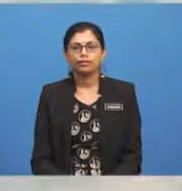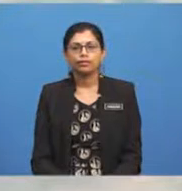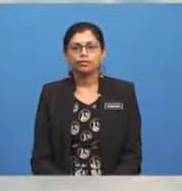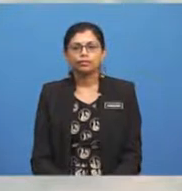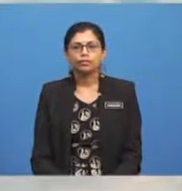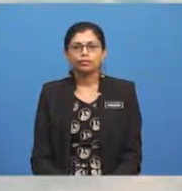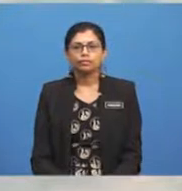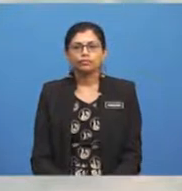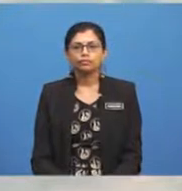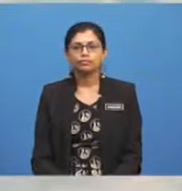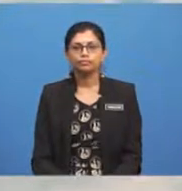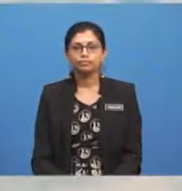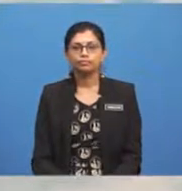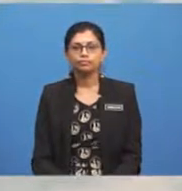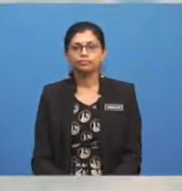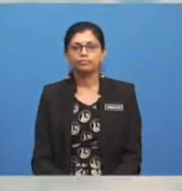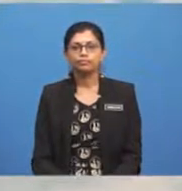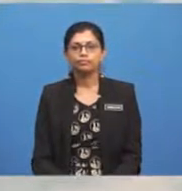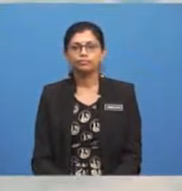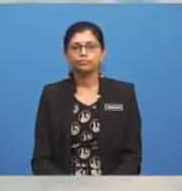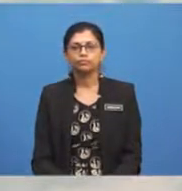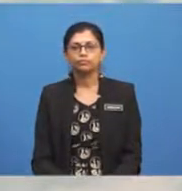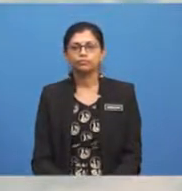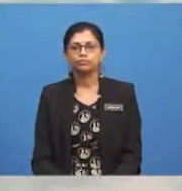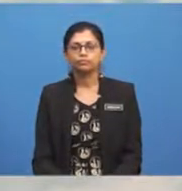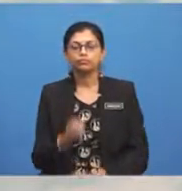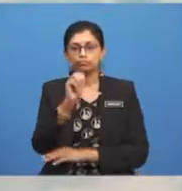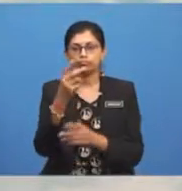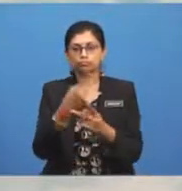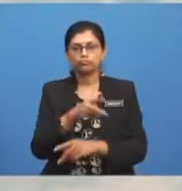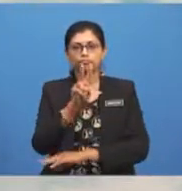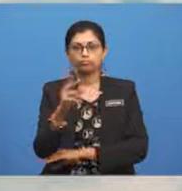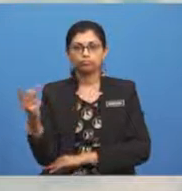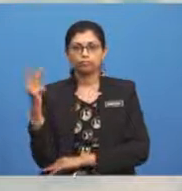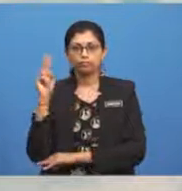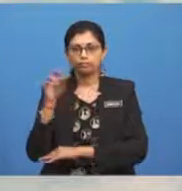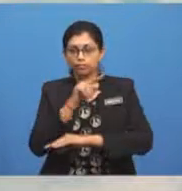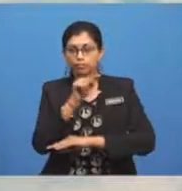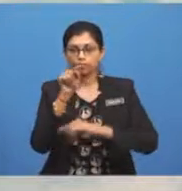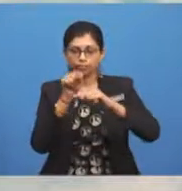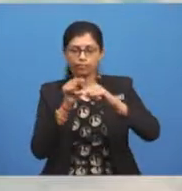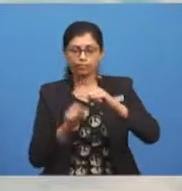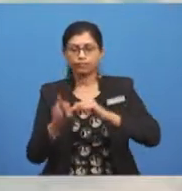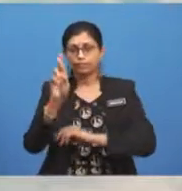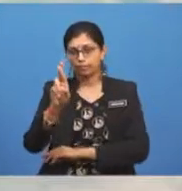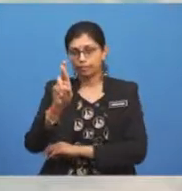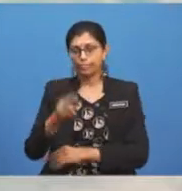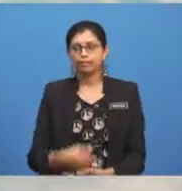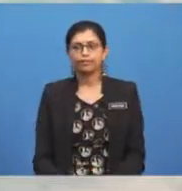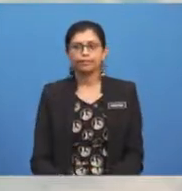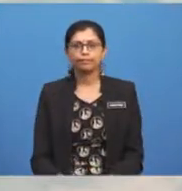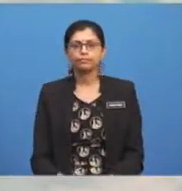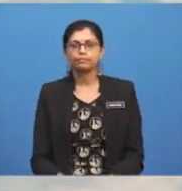bersamaan dengan hasil darab nilai M dan V kuasa 2 bahagi R.